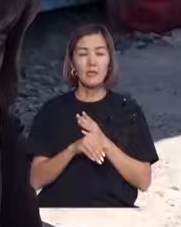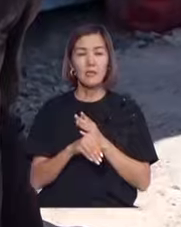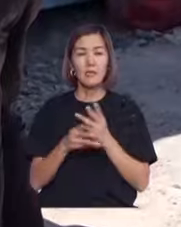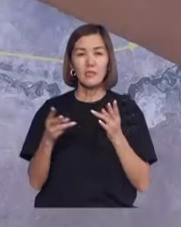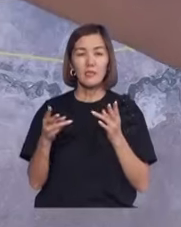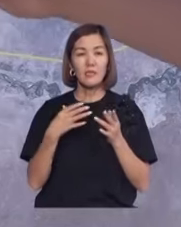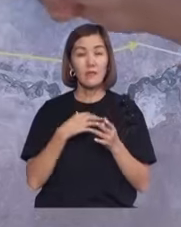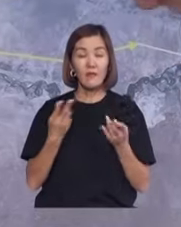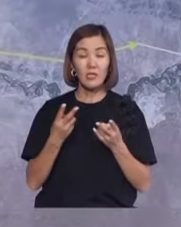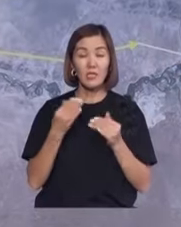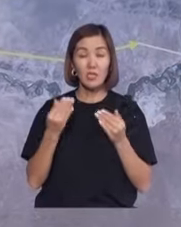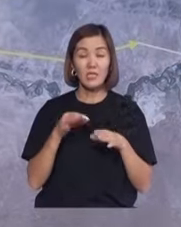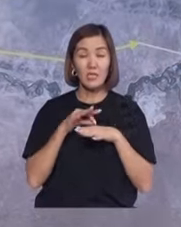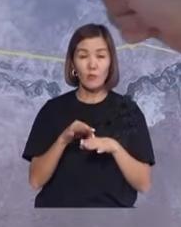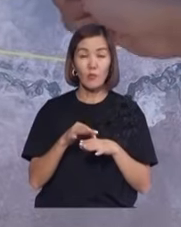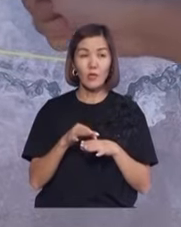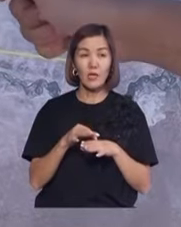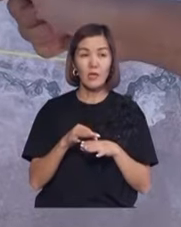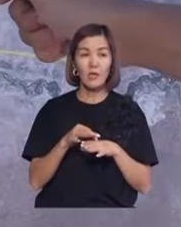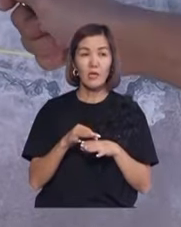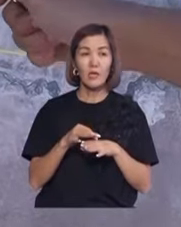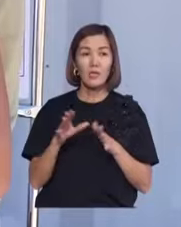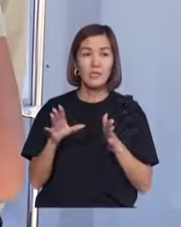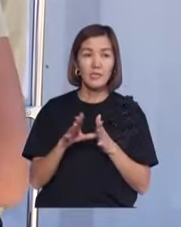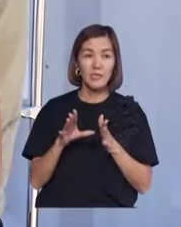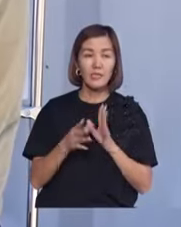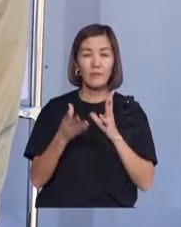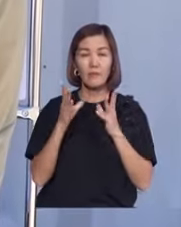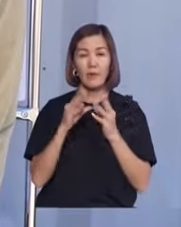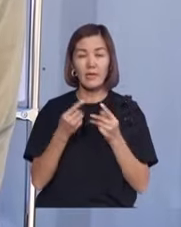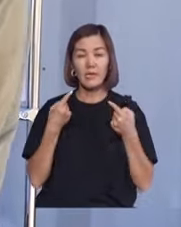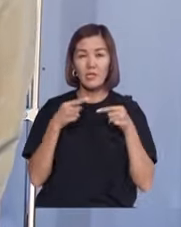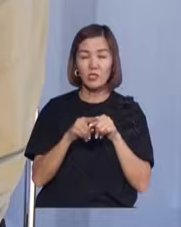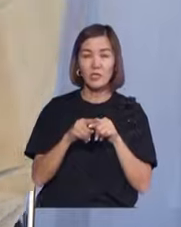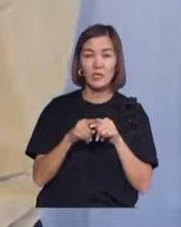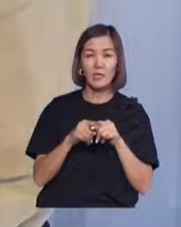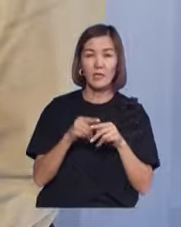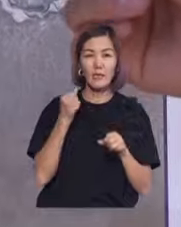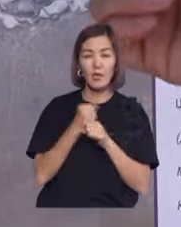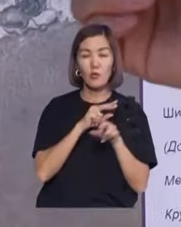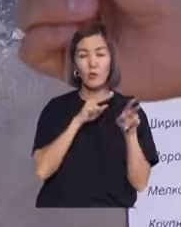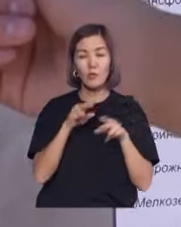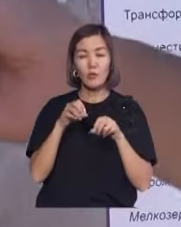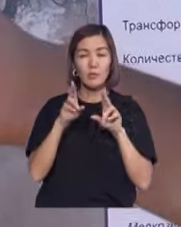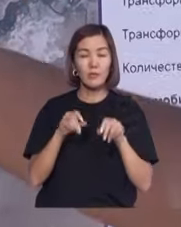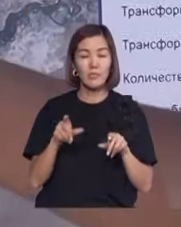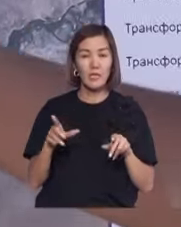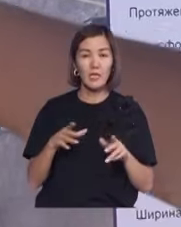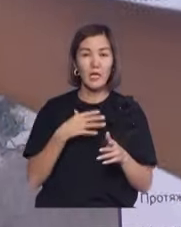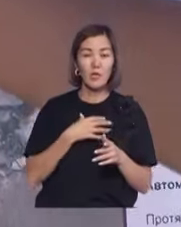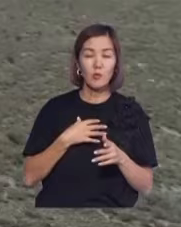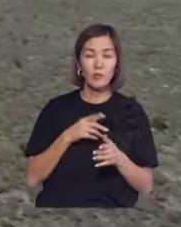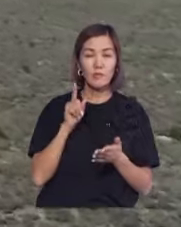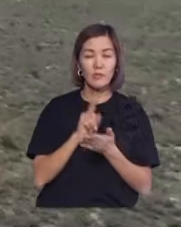эксперты. Поэтому ход работ по прокладке магистральных инженерных сетей находится под пристальным контролем специалистов. Одной из ключевых